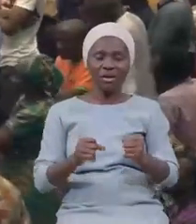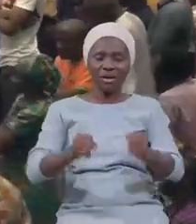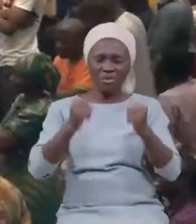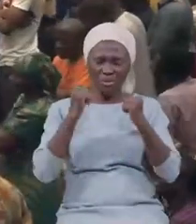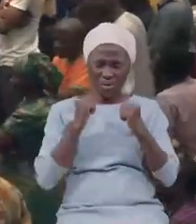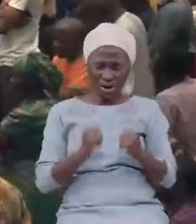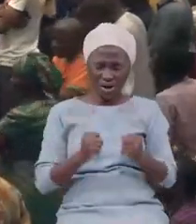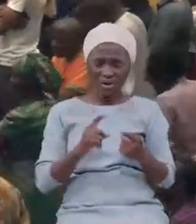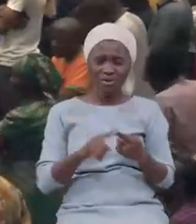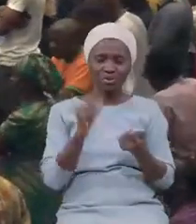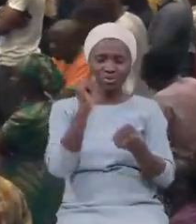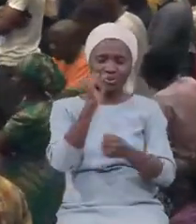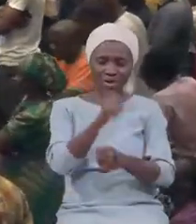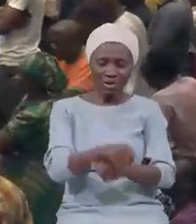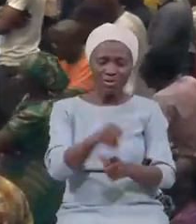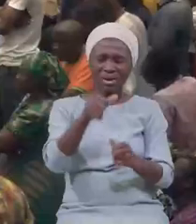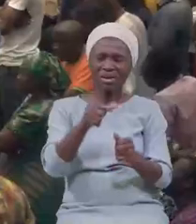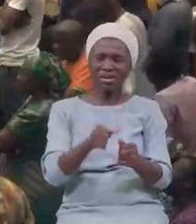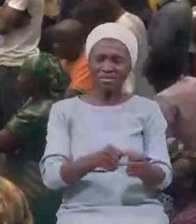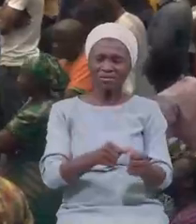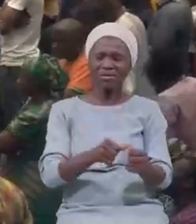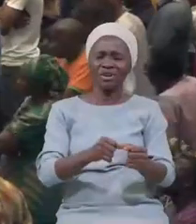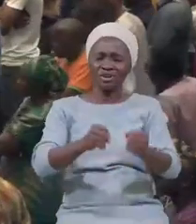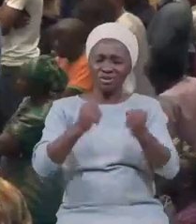sur les forteresses dans chaque vie,